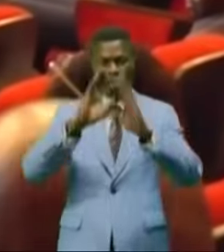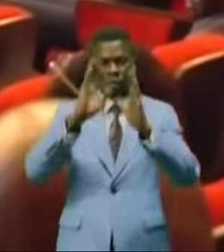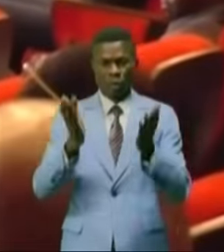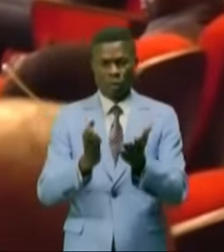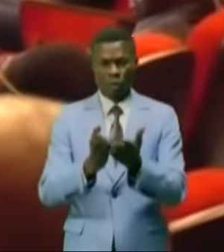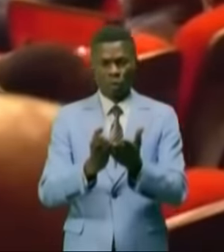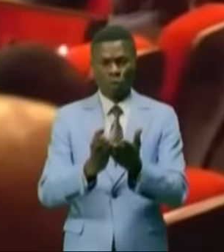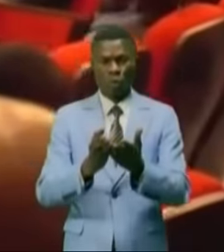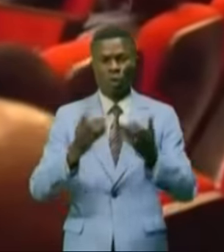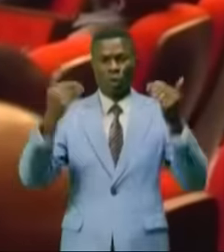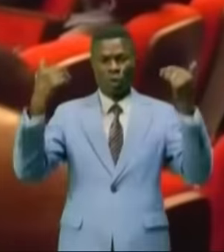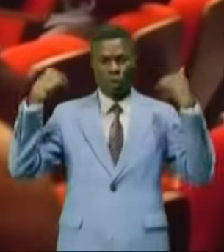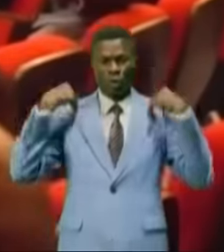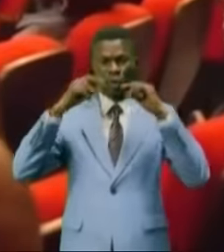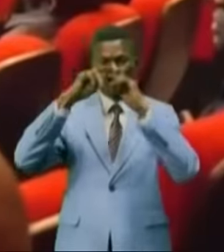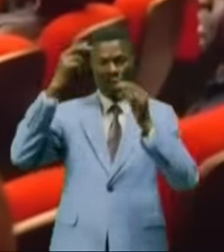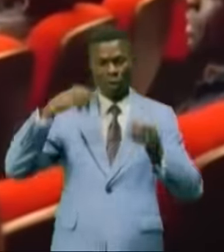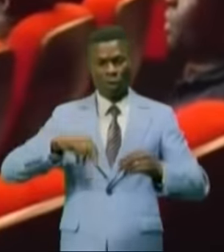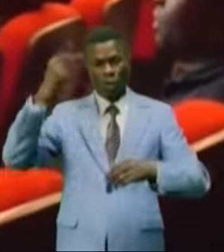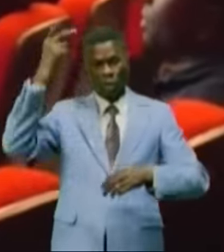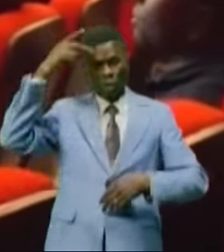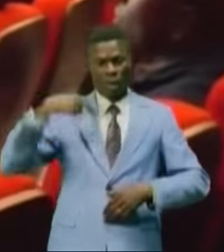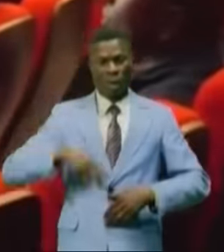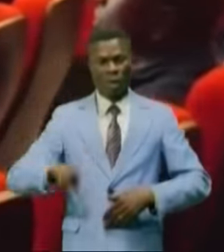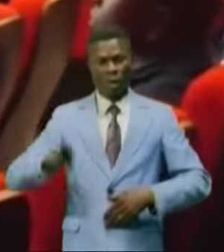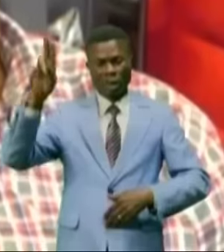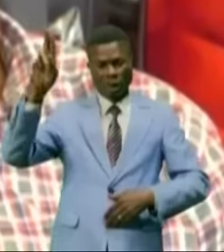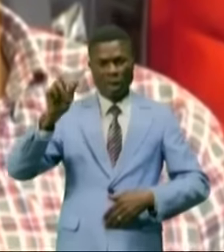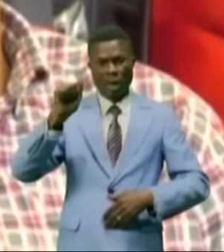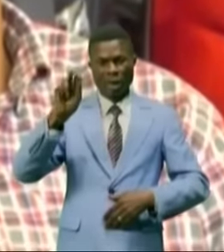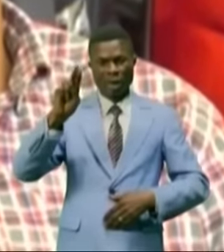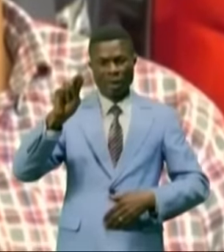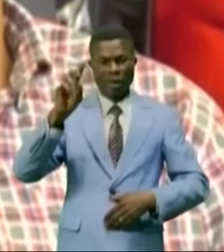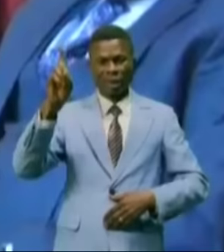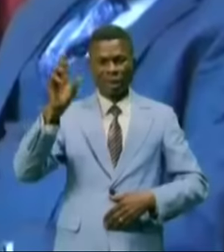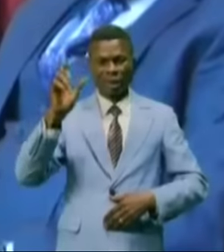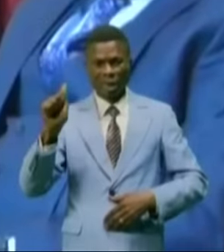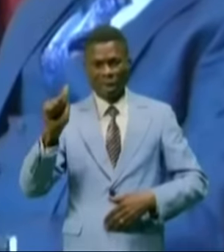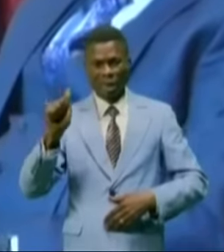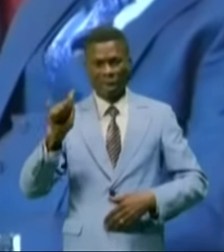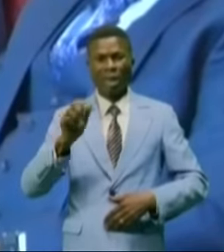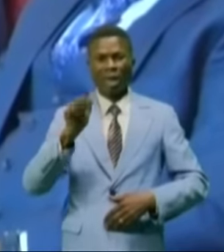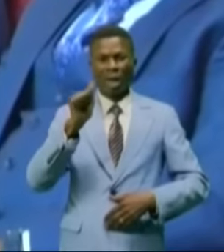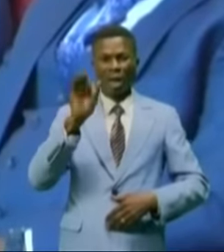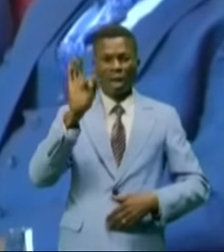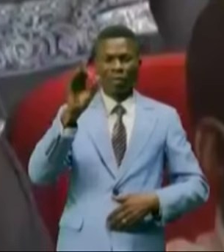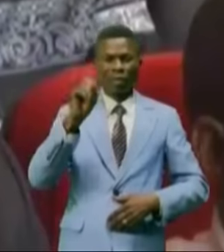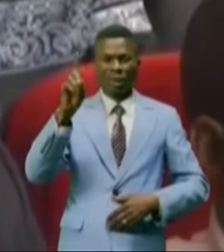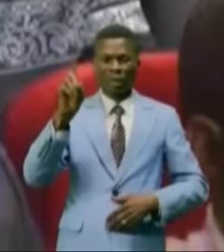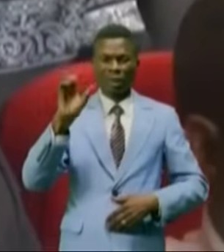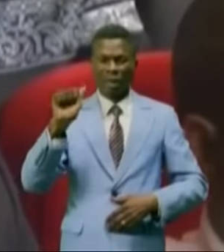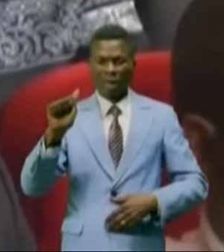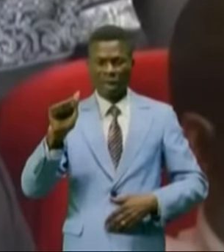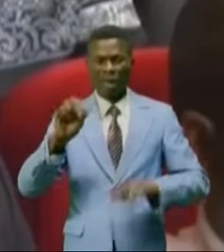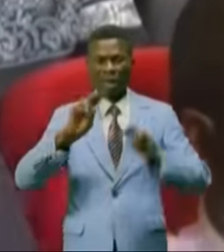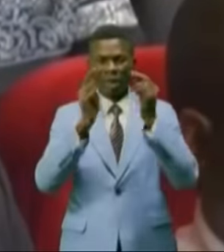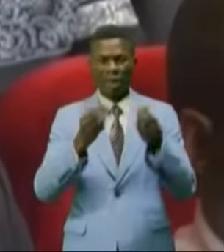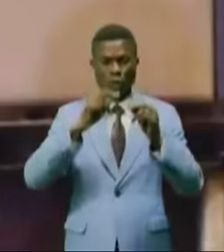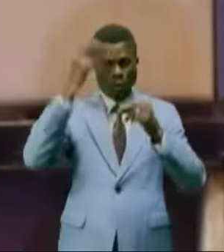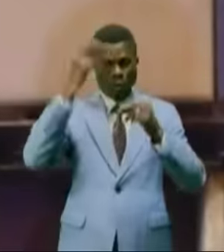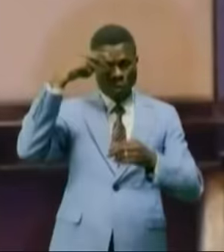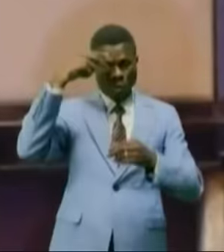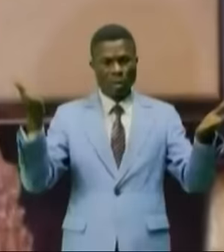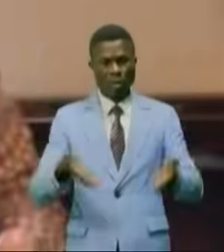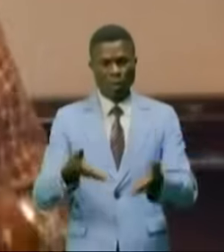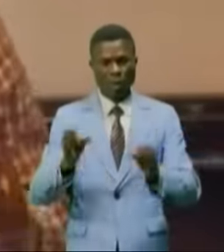figures de l'UDPS, Mosaïque, du cartel RCDA et AFDCA et tous les autres alliés ont pris part